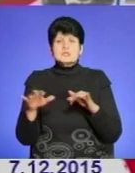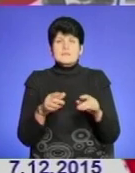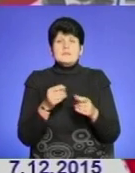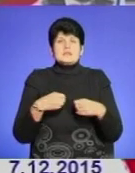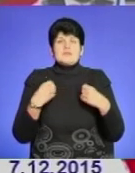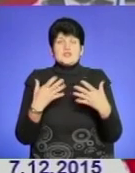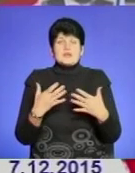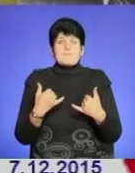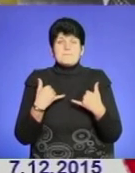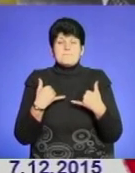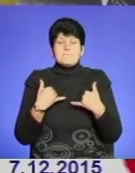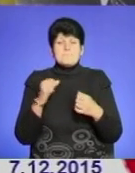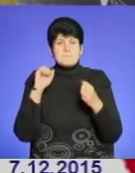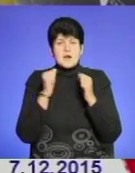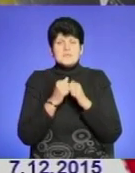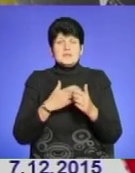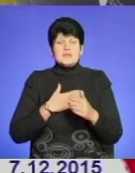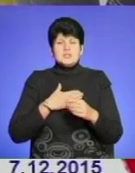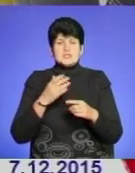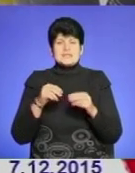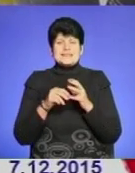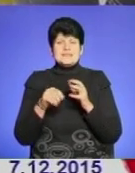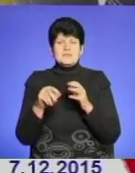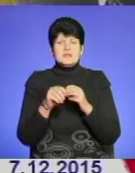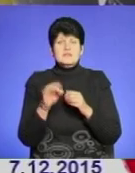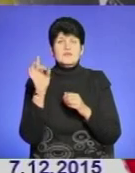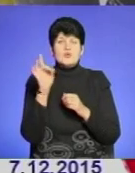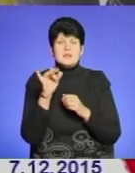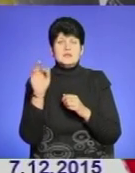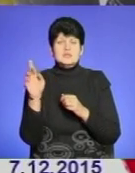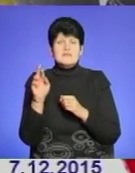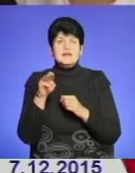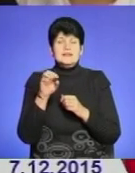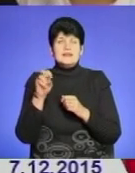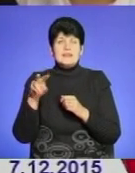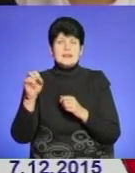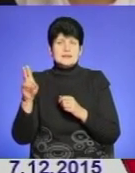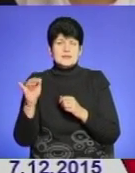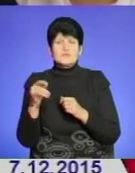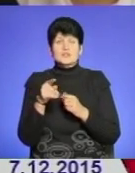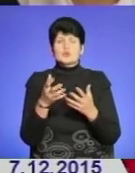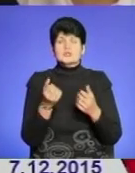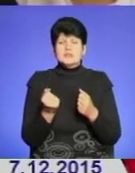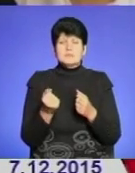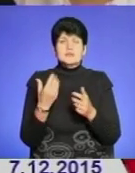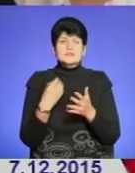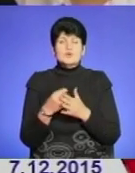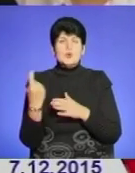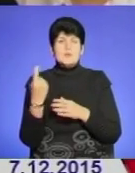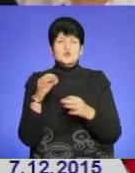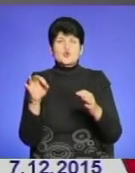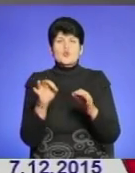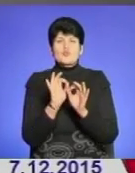наших земляків, відомих музикантів Романа та Ярослава Теленків. Адже саме у стінах цієї школи вони одержали свою першу музичну